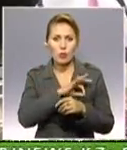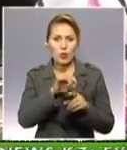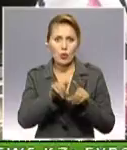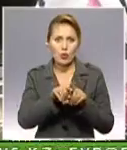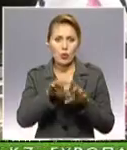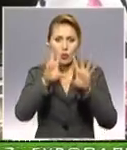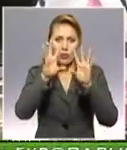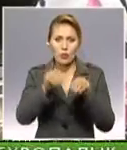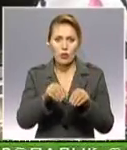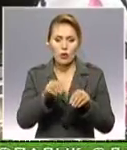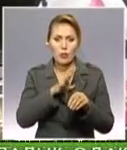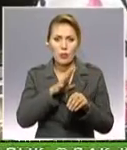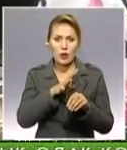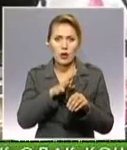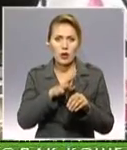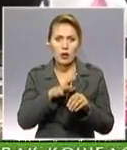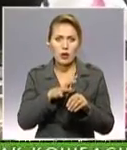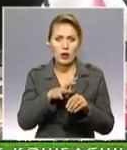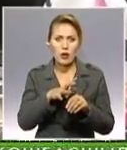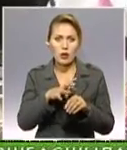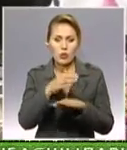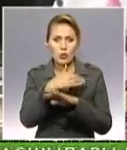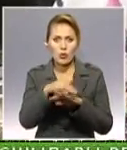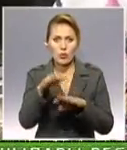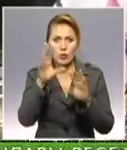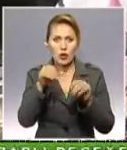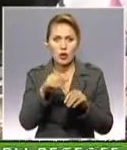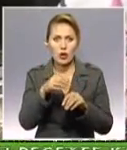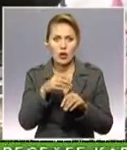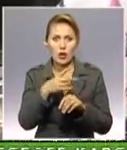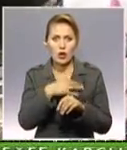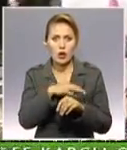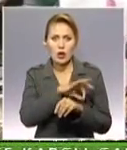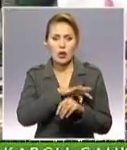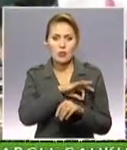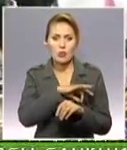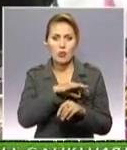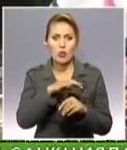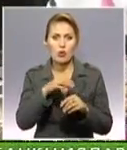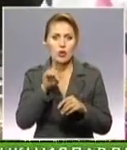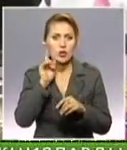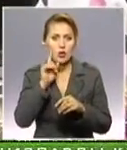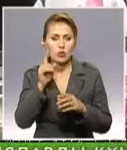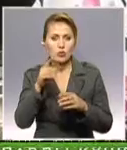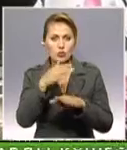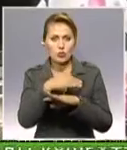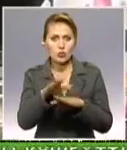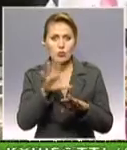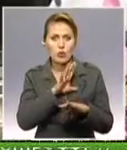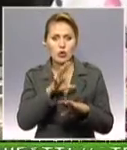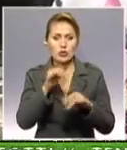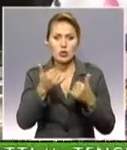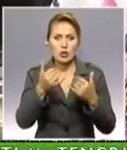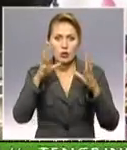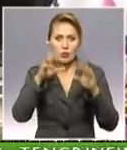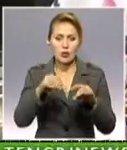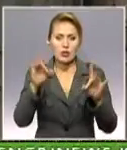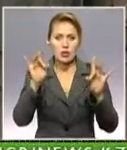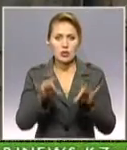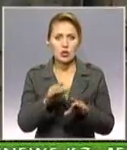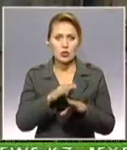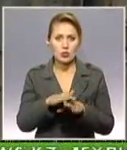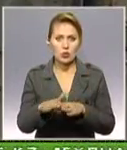бәрі, сағыз комсомолды, біз комсомол көшесі, нағыз жастар көшесі болған. Қазір барық жақта ресторан